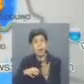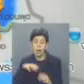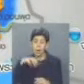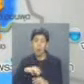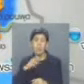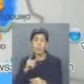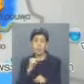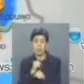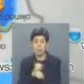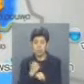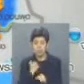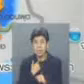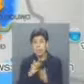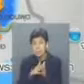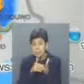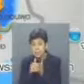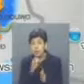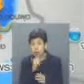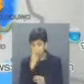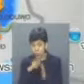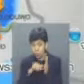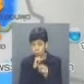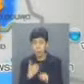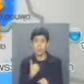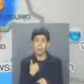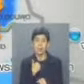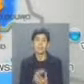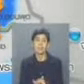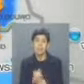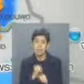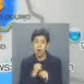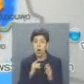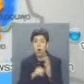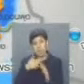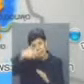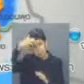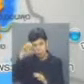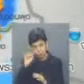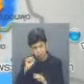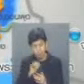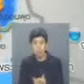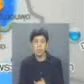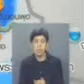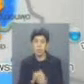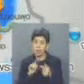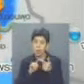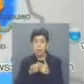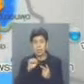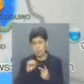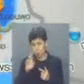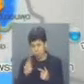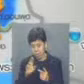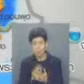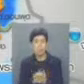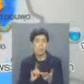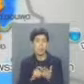ในพื้นที่สีส้มตามภาพนี้นะคะคือทุ่งชิงรากในจังหวัดสิงห์บุรีทุ่งบางกลุ่มในจังหวัดสระบุรีและพระนครศรีอยุธย